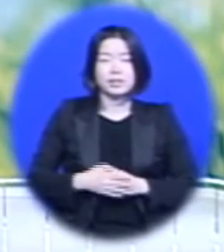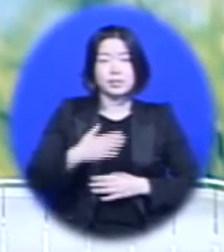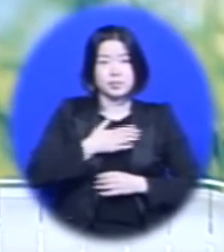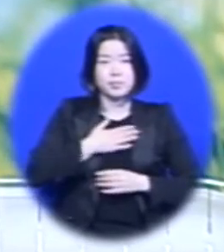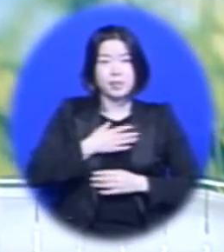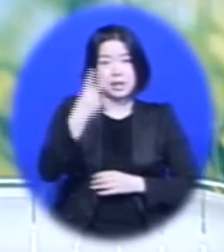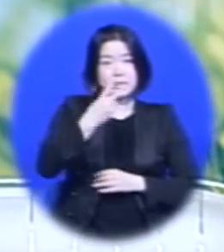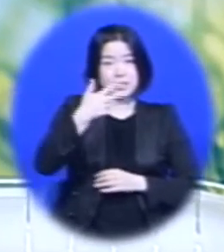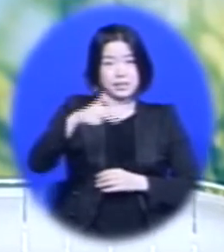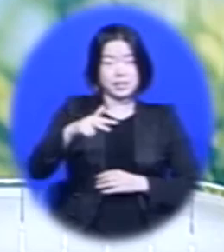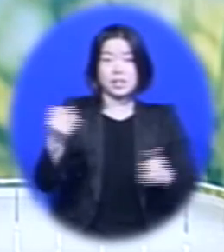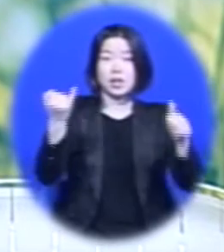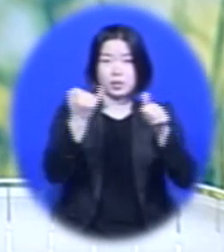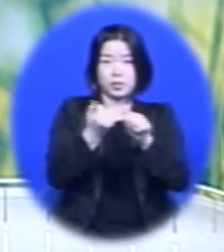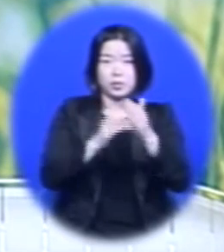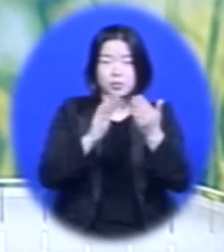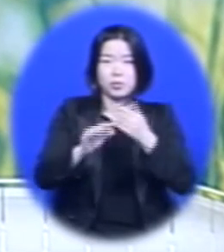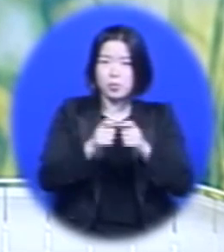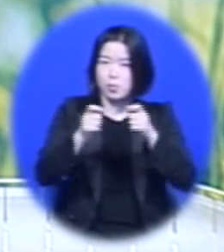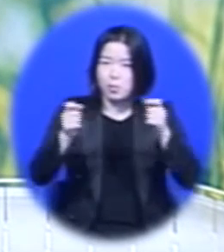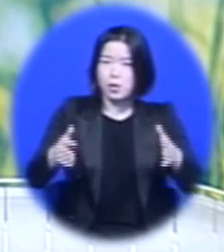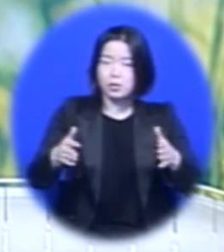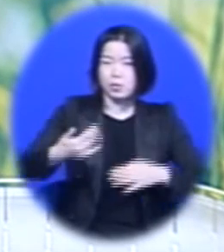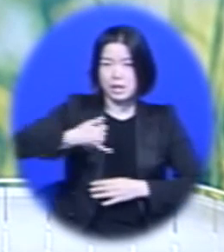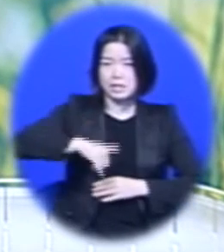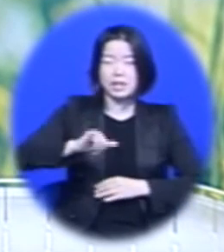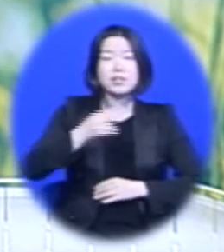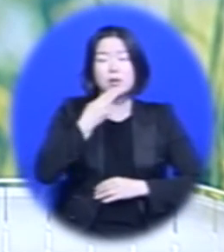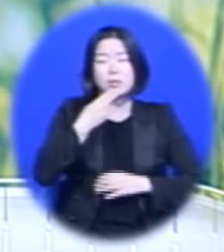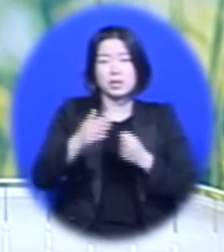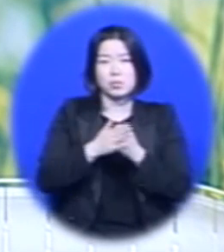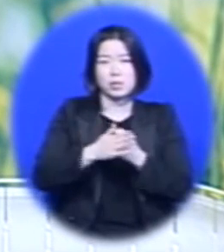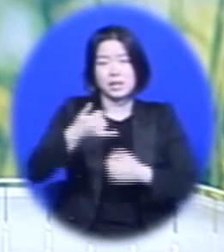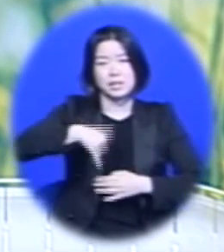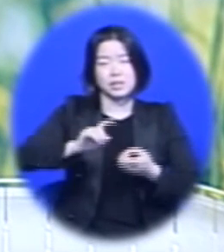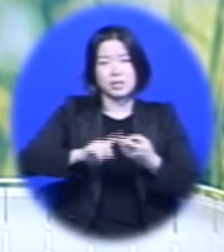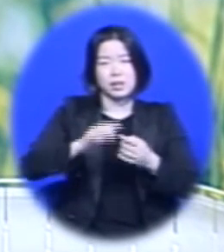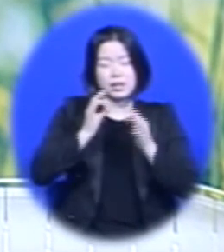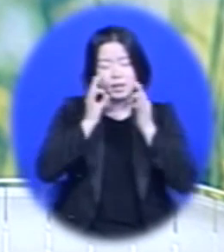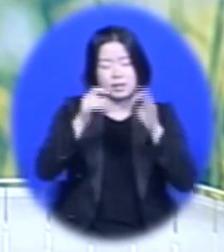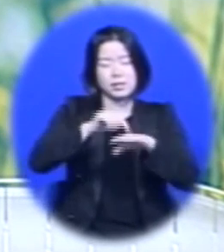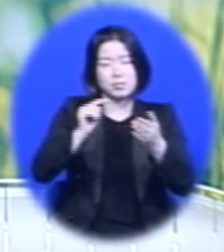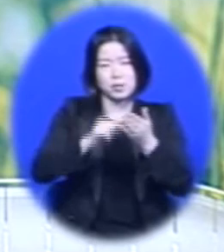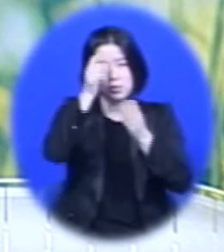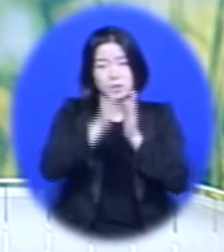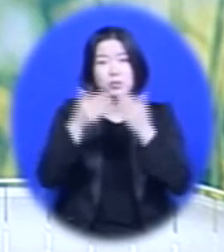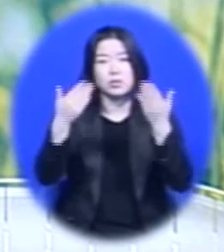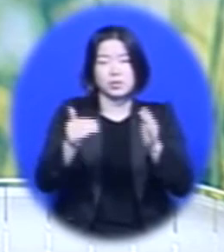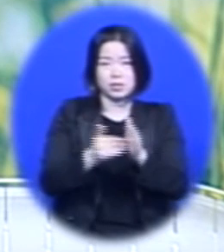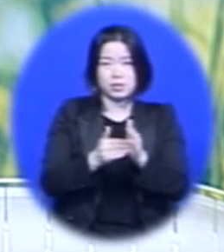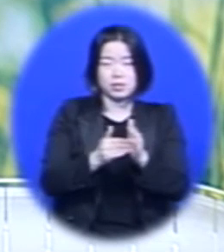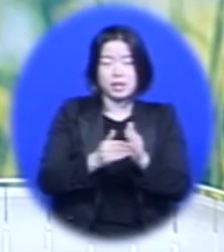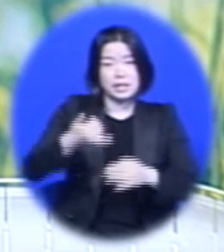저는 2007년 결혼 후 오랫동안 자녀가 없어 자녀에 대하여 늘 간절한 마음으로 기도하였었습니다.